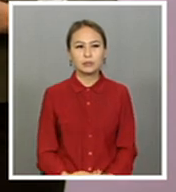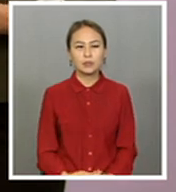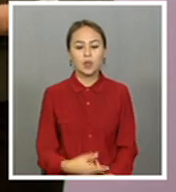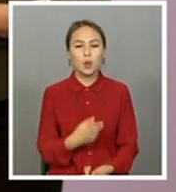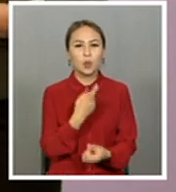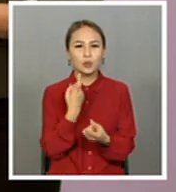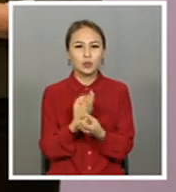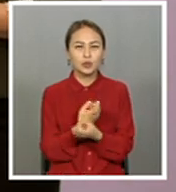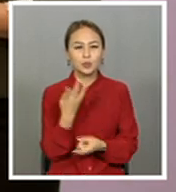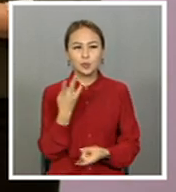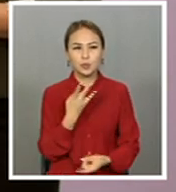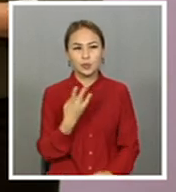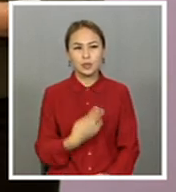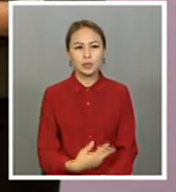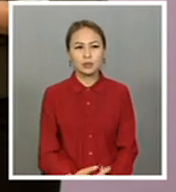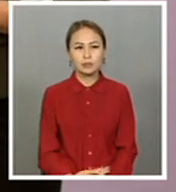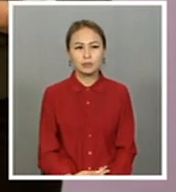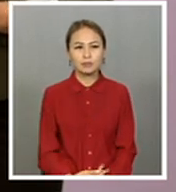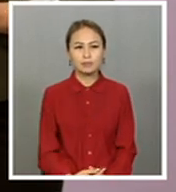Өжет болу керек.